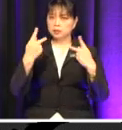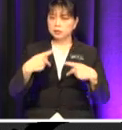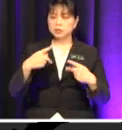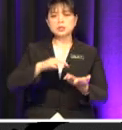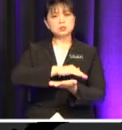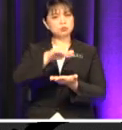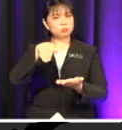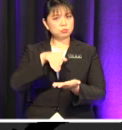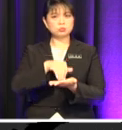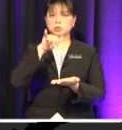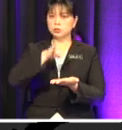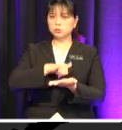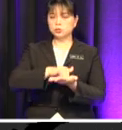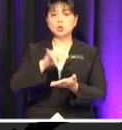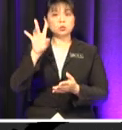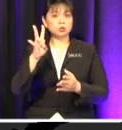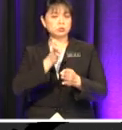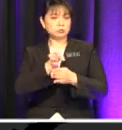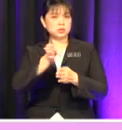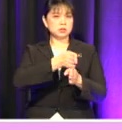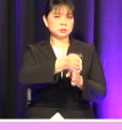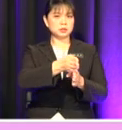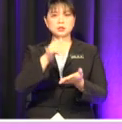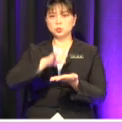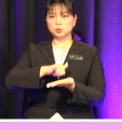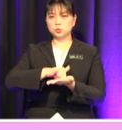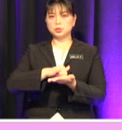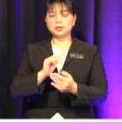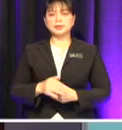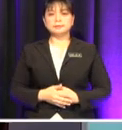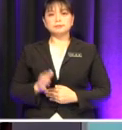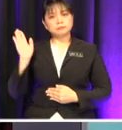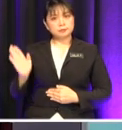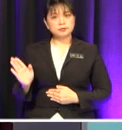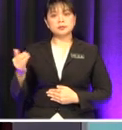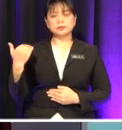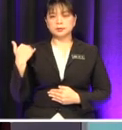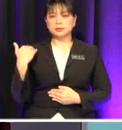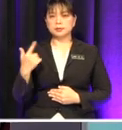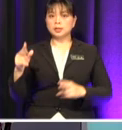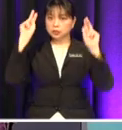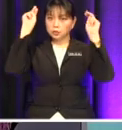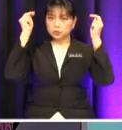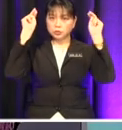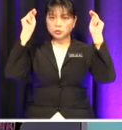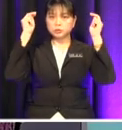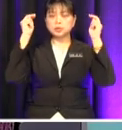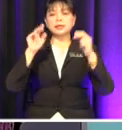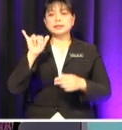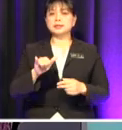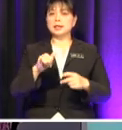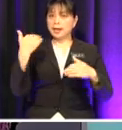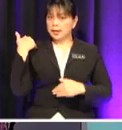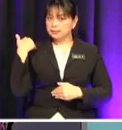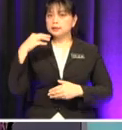tujuh bidang tersebut ya Oke kita tengok ini adalah topik saya sukan yang terdapat di dalam